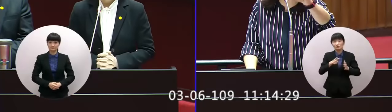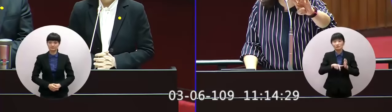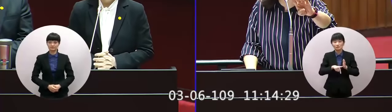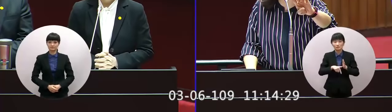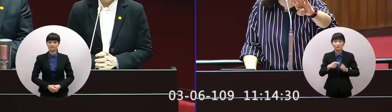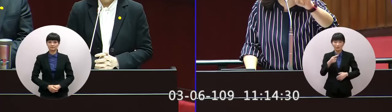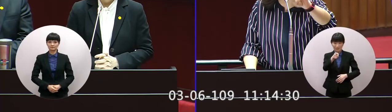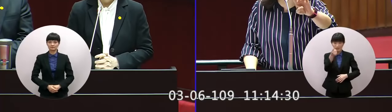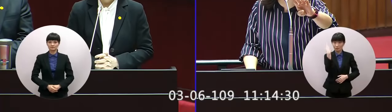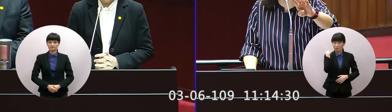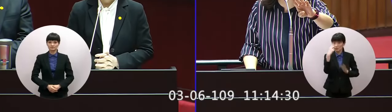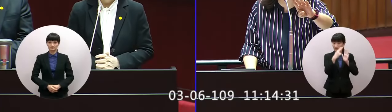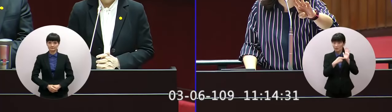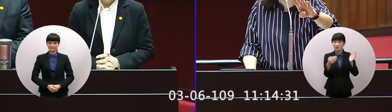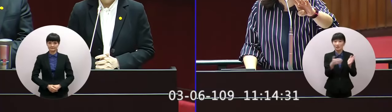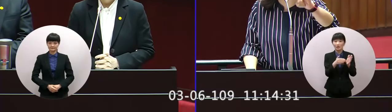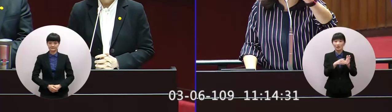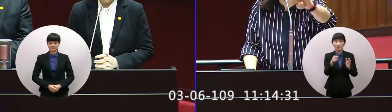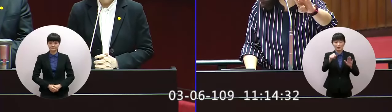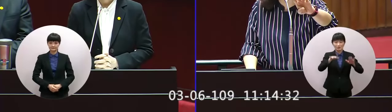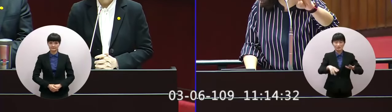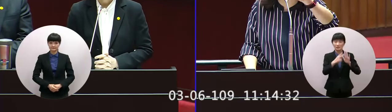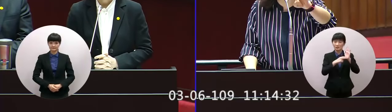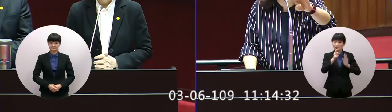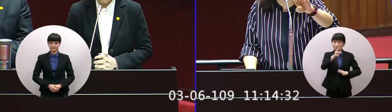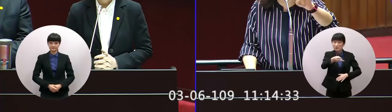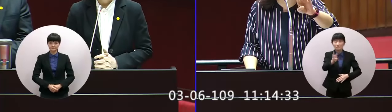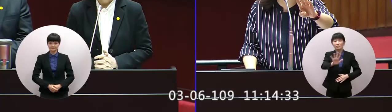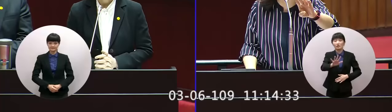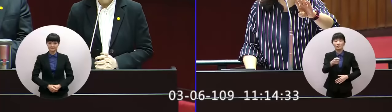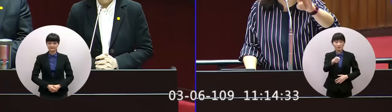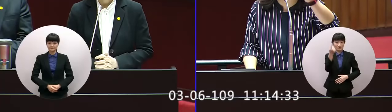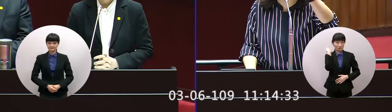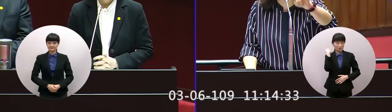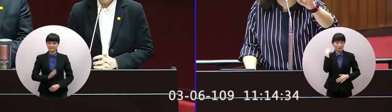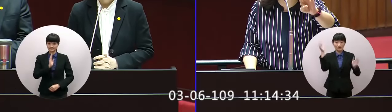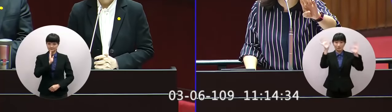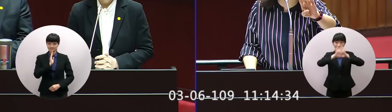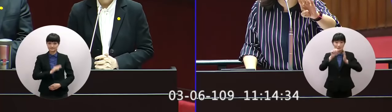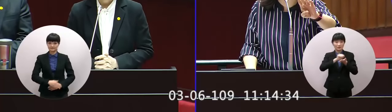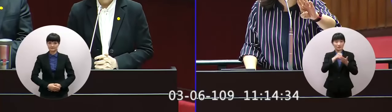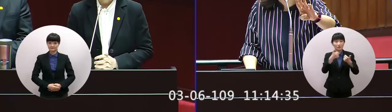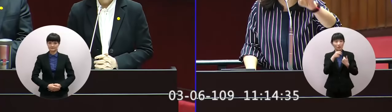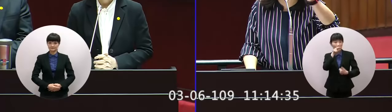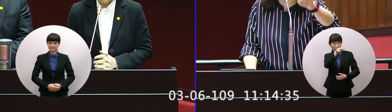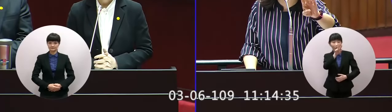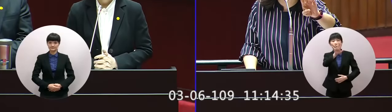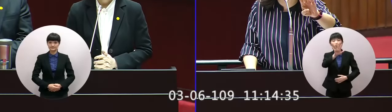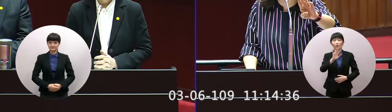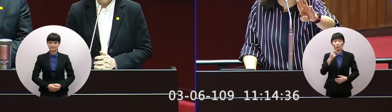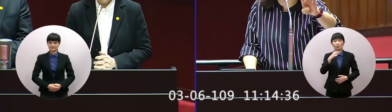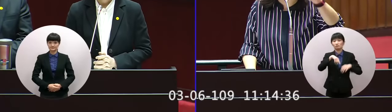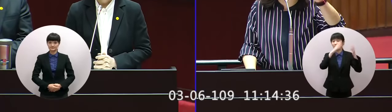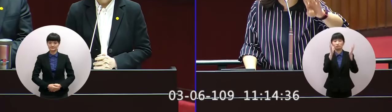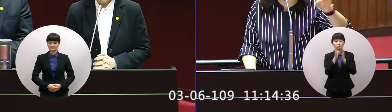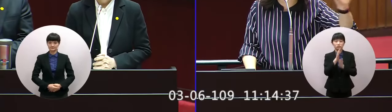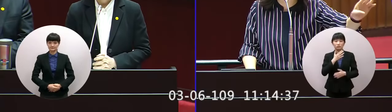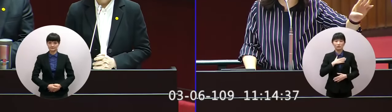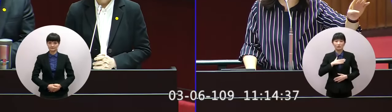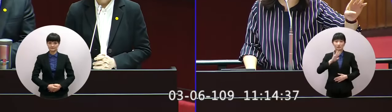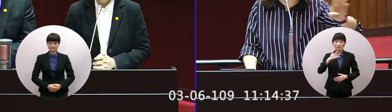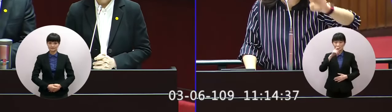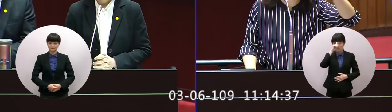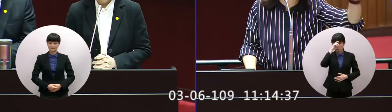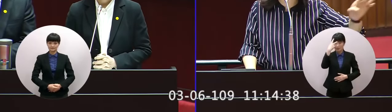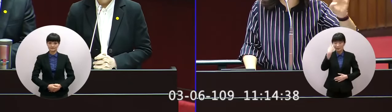过了，我都听到了，你不用再重复。你的记者会我从头到尾都看，所以我都知道。我只要告诉你说，请你